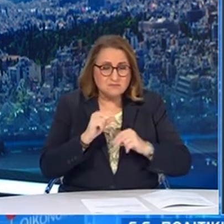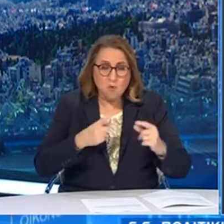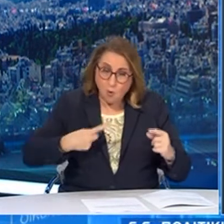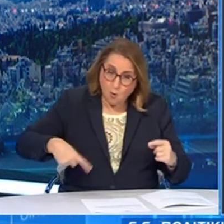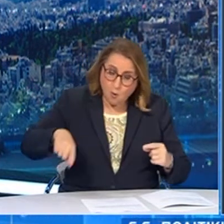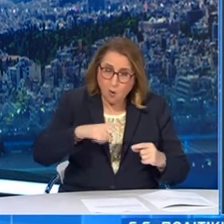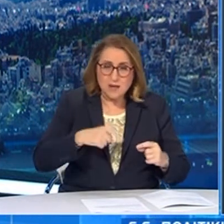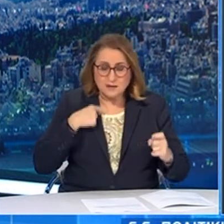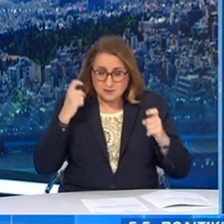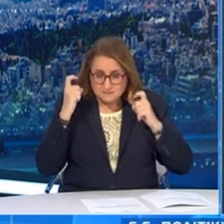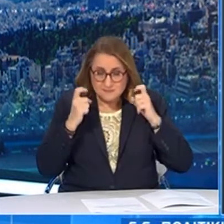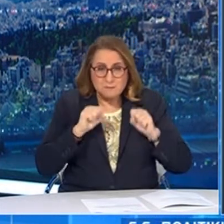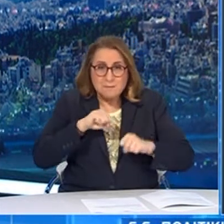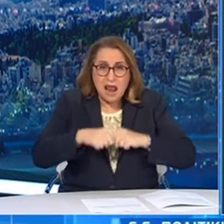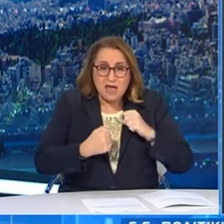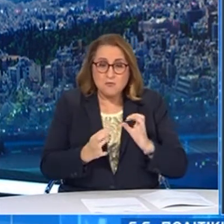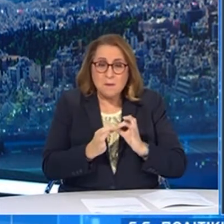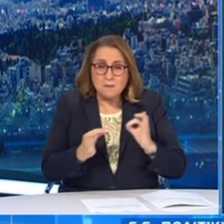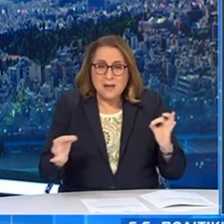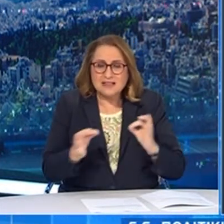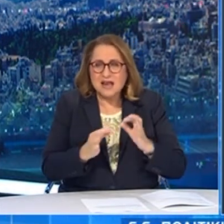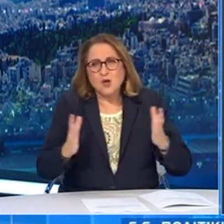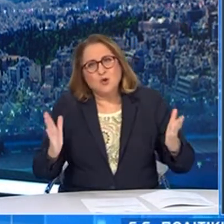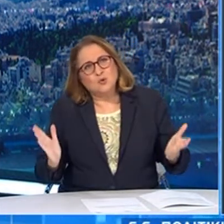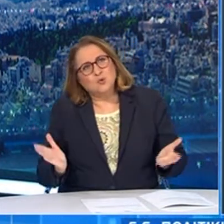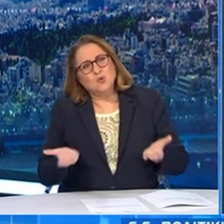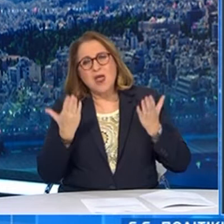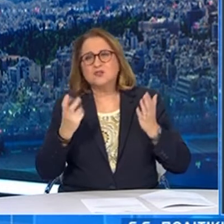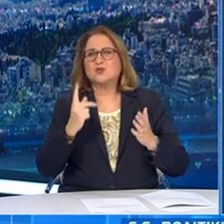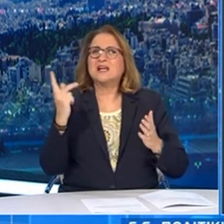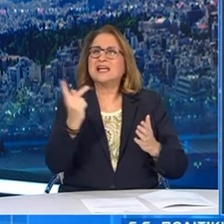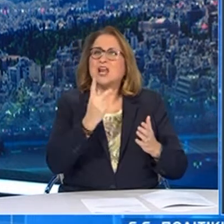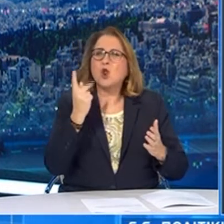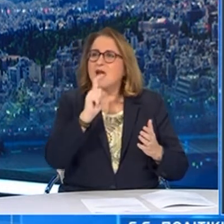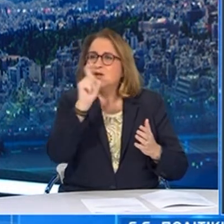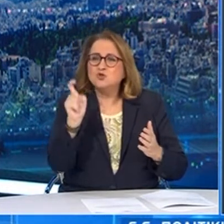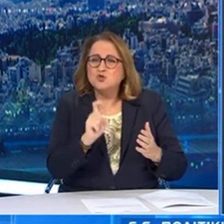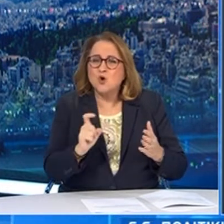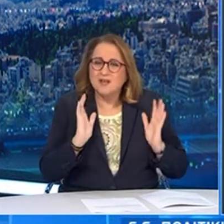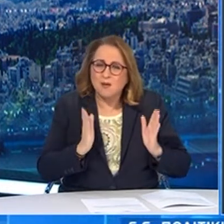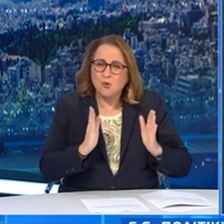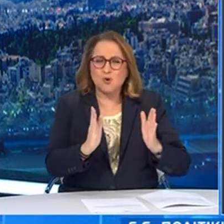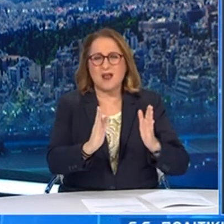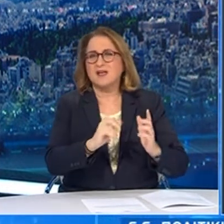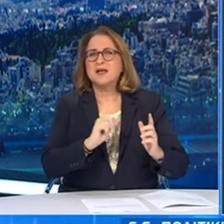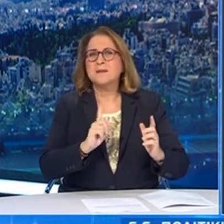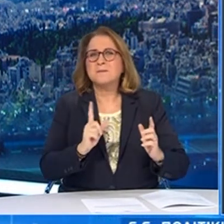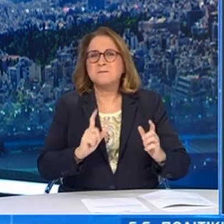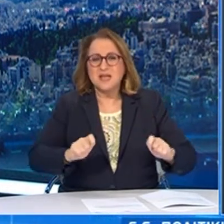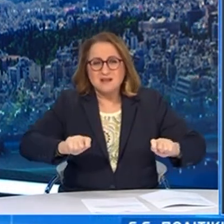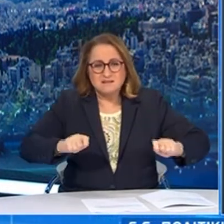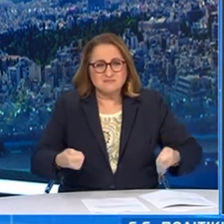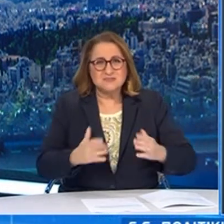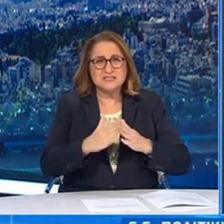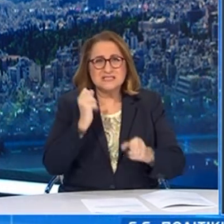δυνατόν πιο ανεκτά μέτρα, ώστε να συνεχίζεται η κοινωνική ζωή και να αποφύγουμε το lockdown, το